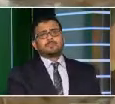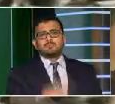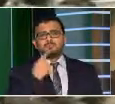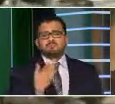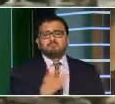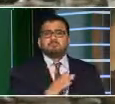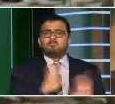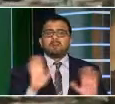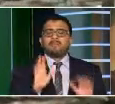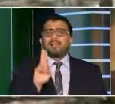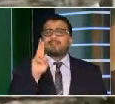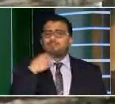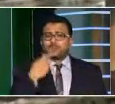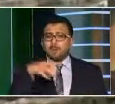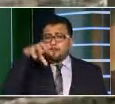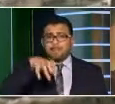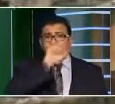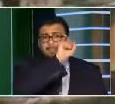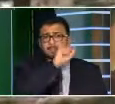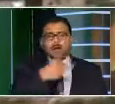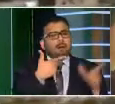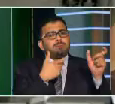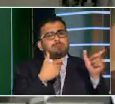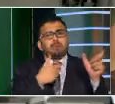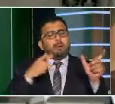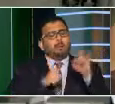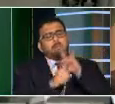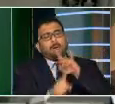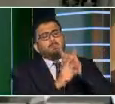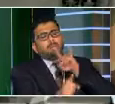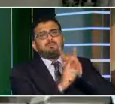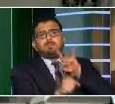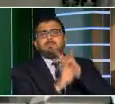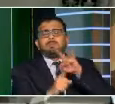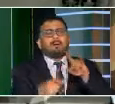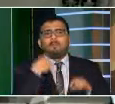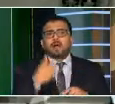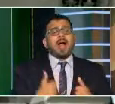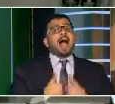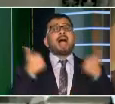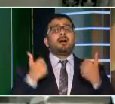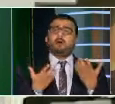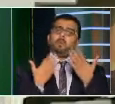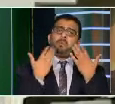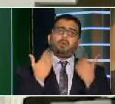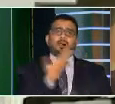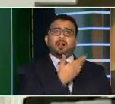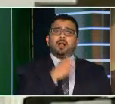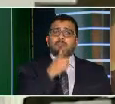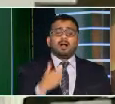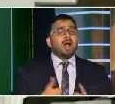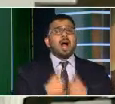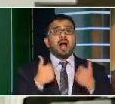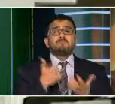لم يتبقى هنا في مدينة تتعرض للحرب والقصف العشوائي والحصار المطبق سوى شبه حياة، حياة أبت